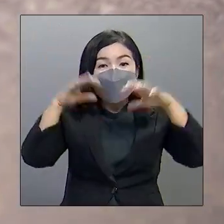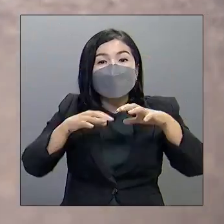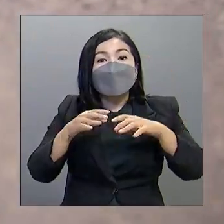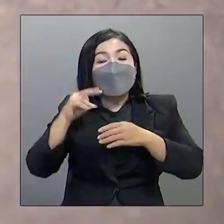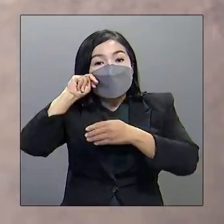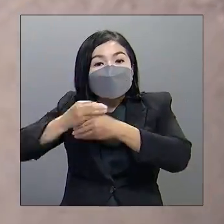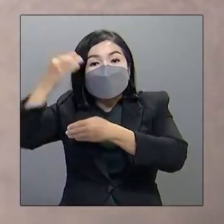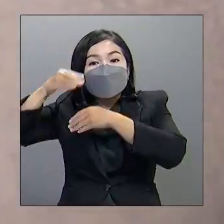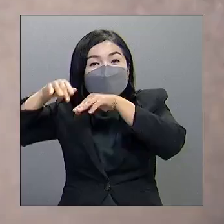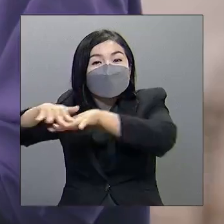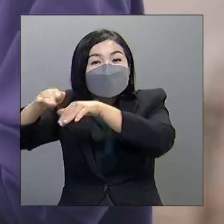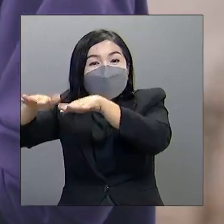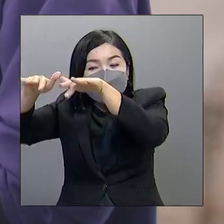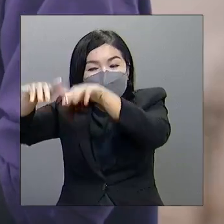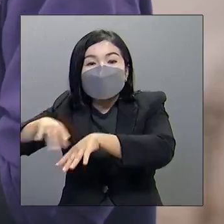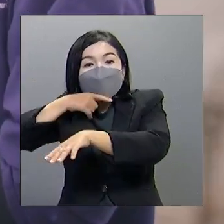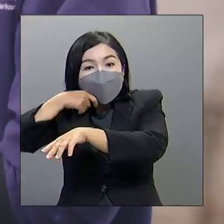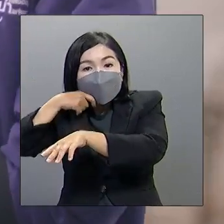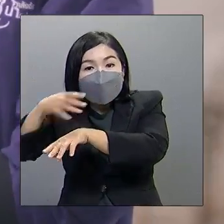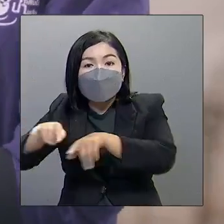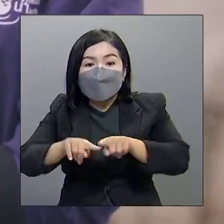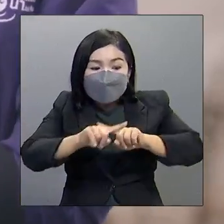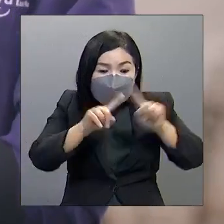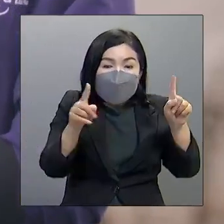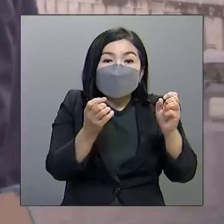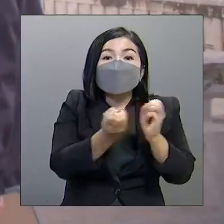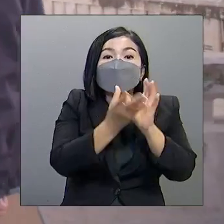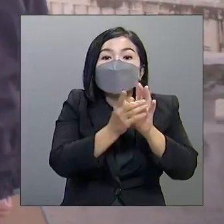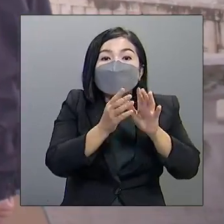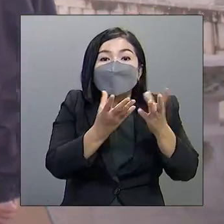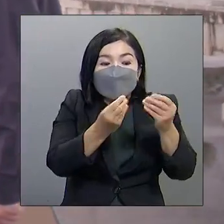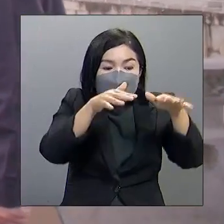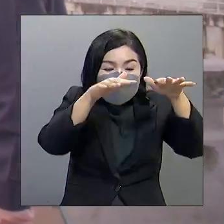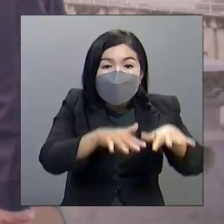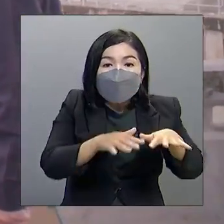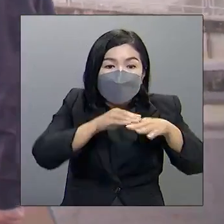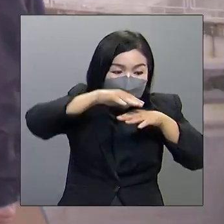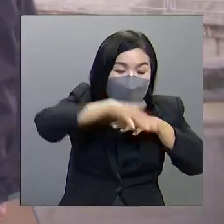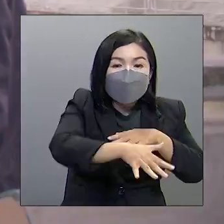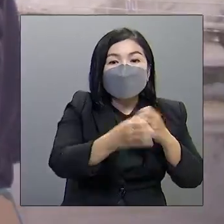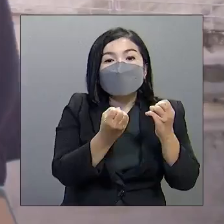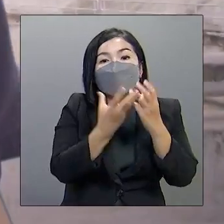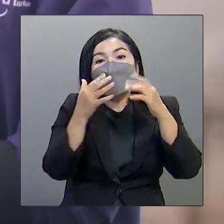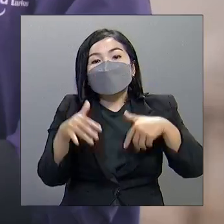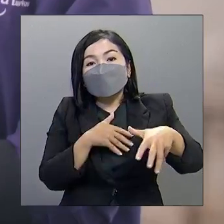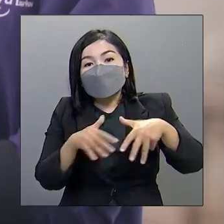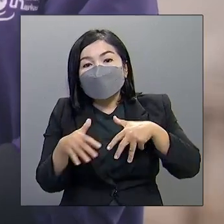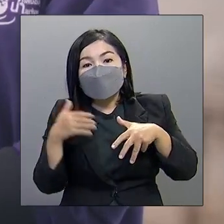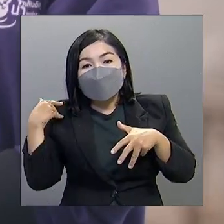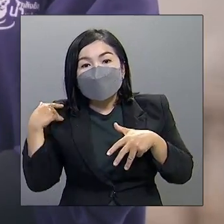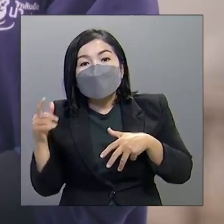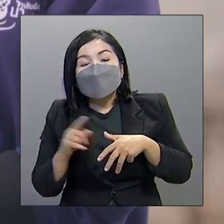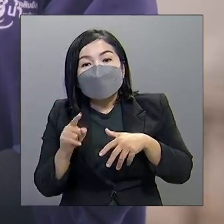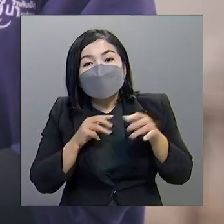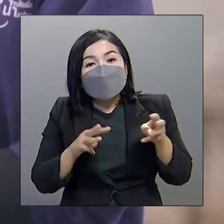แต่กลายเป็นว่าพอระบายน้ำไปเสร็จปุ๊บเนี่ยน้ำเนี่ยมันล้นตรงซุดเนี่ยนะครับไปท่วมบ้านเรือนประชาชนดังนั้นเนี่ยก็เลยจำเป็นจะต้